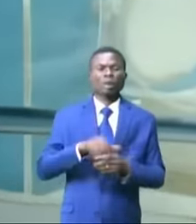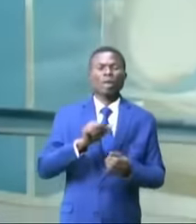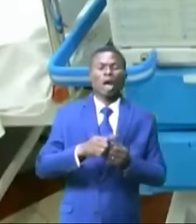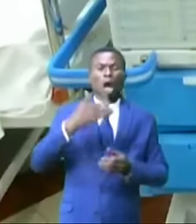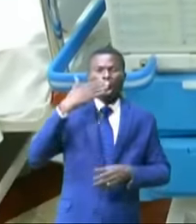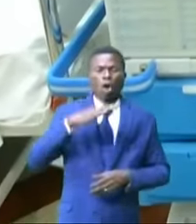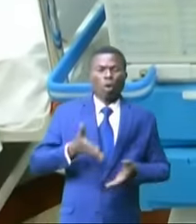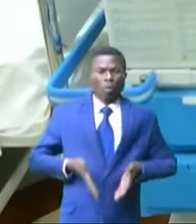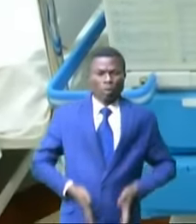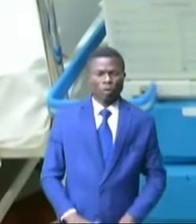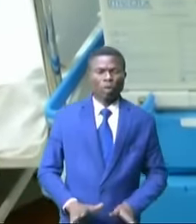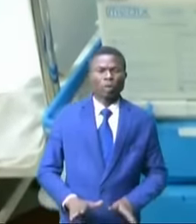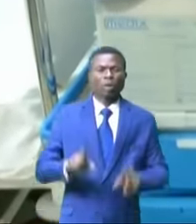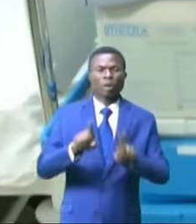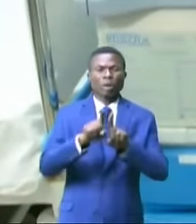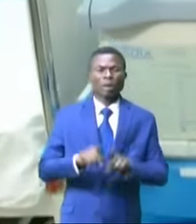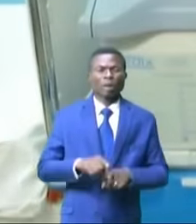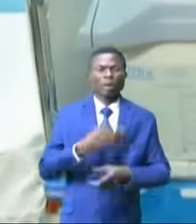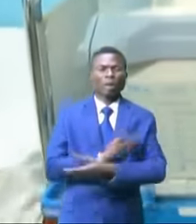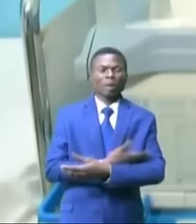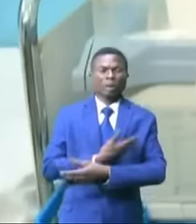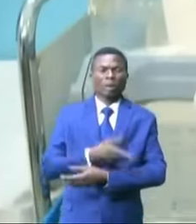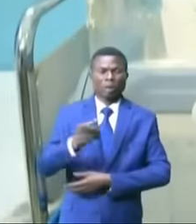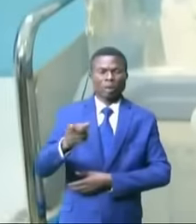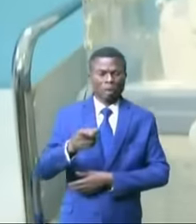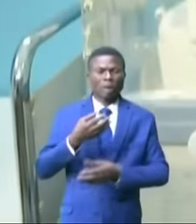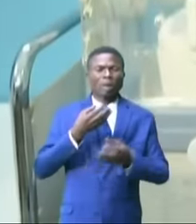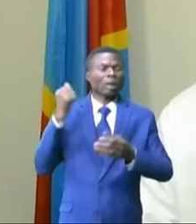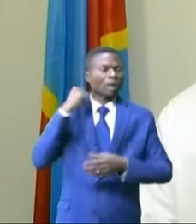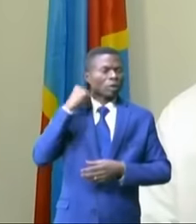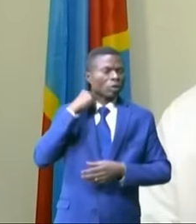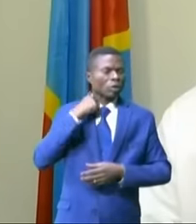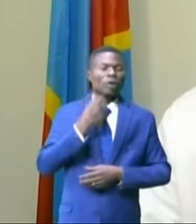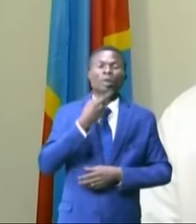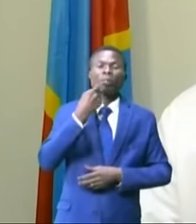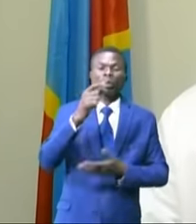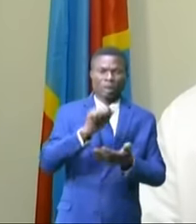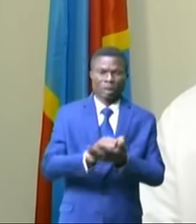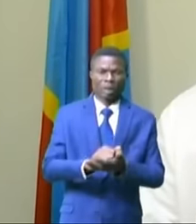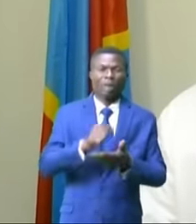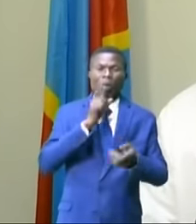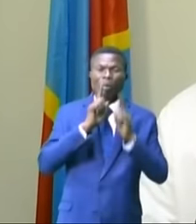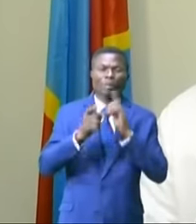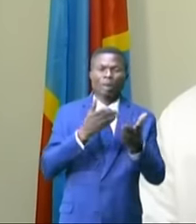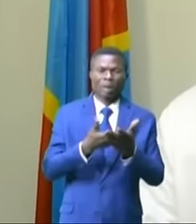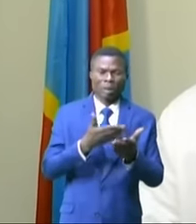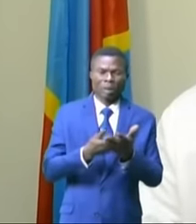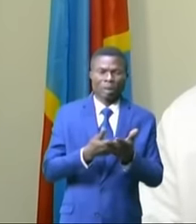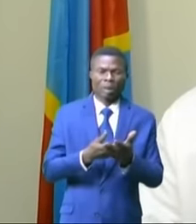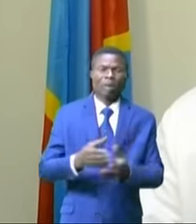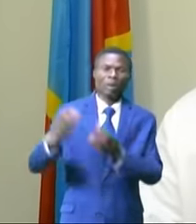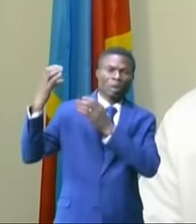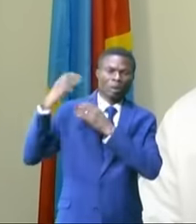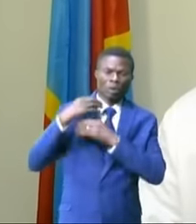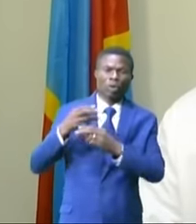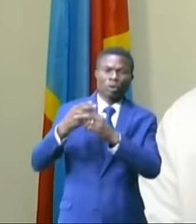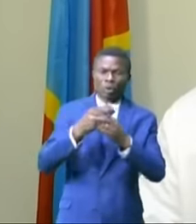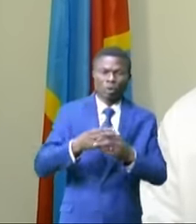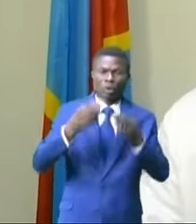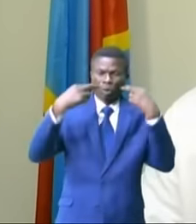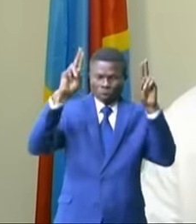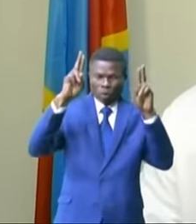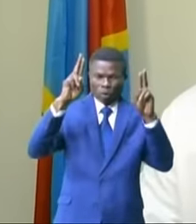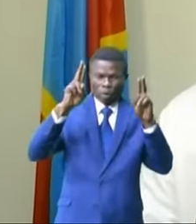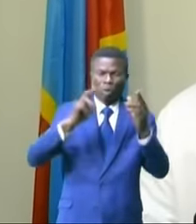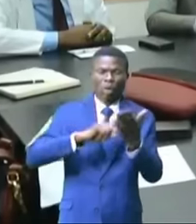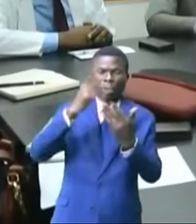maternité et de la néonatologie, a fait entendre son médecin directeur lors de ces échanges. Chargé de veiller à la réussite de ces